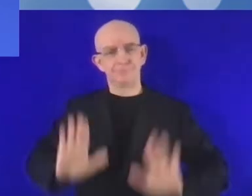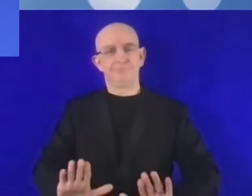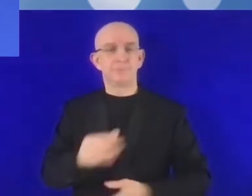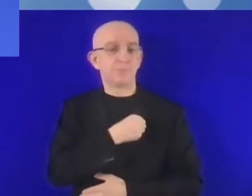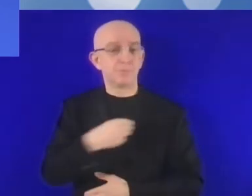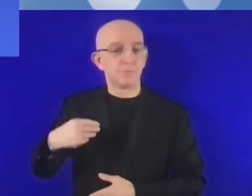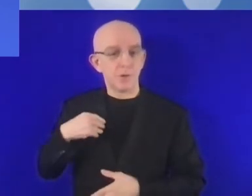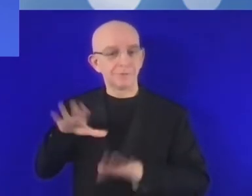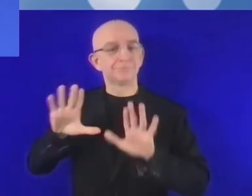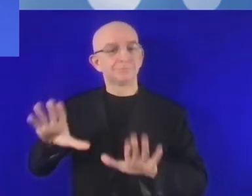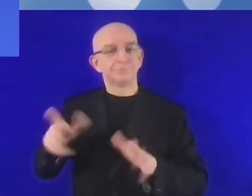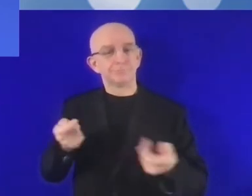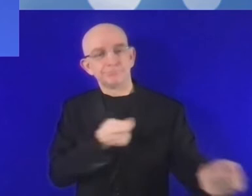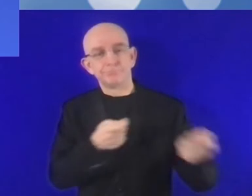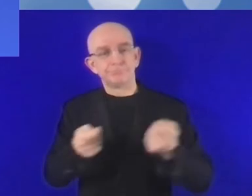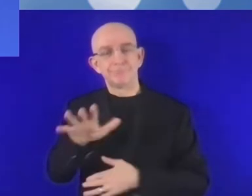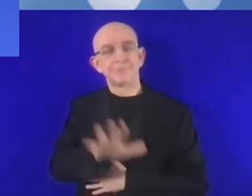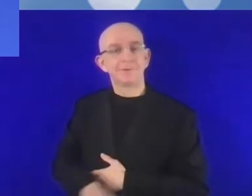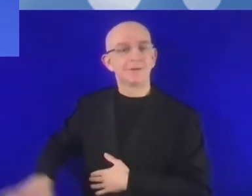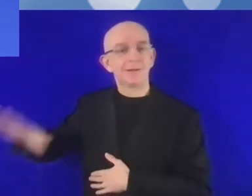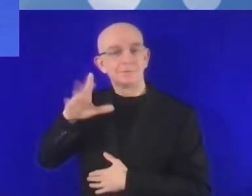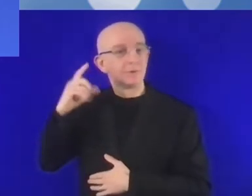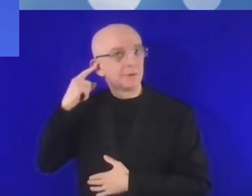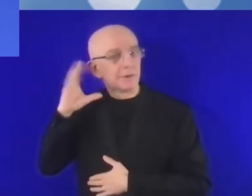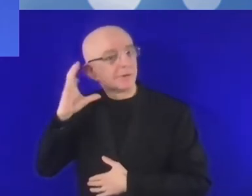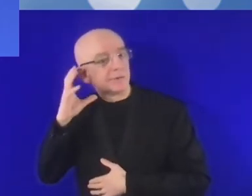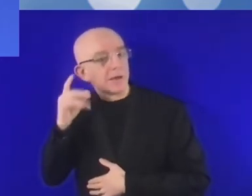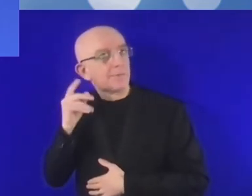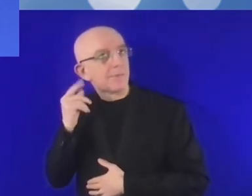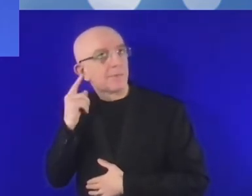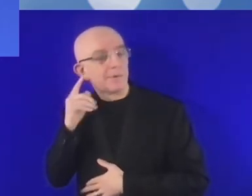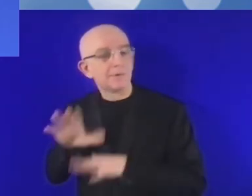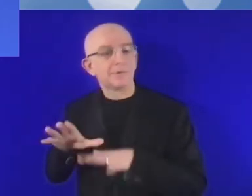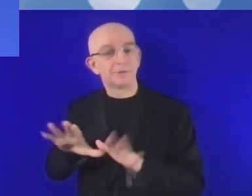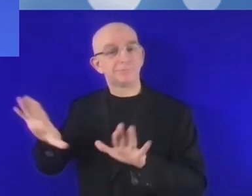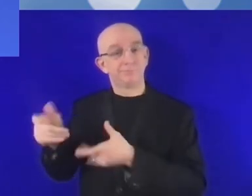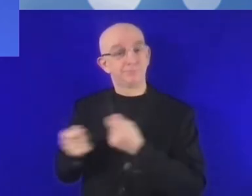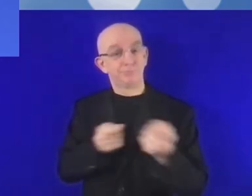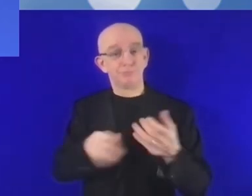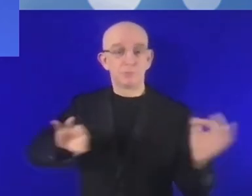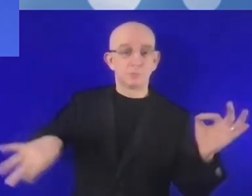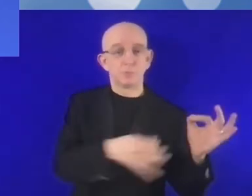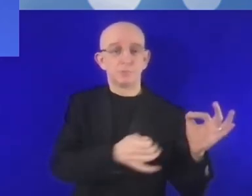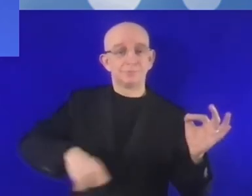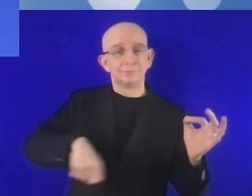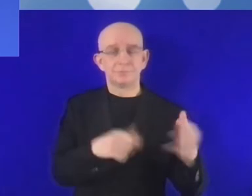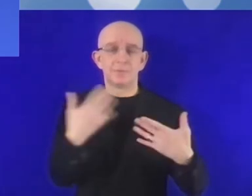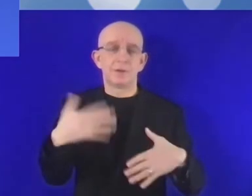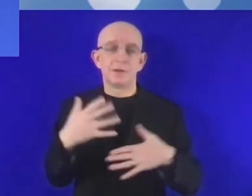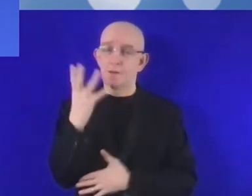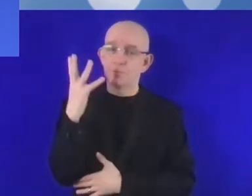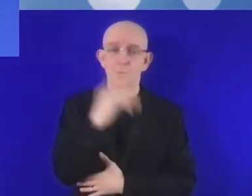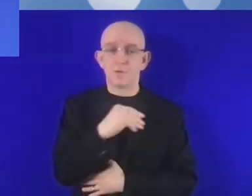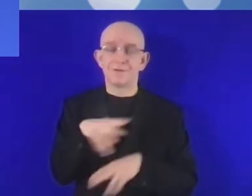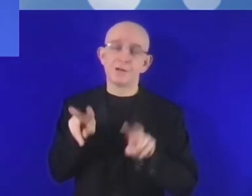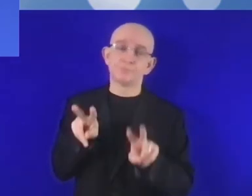والموسيقارين. أمامنا 4 أيام أخرى الجديدة، لقاءات هاي ليفل على في المستوى،